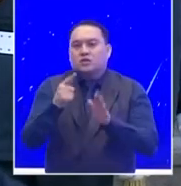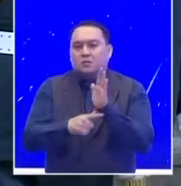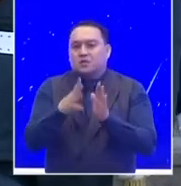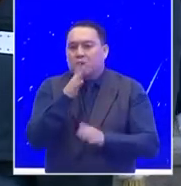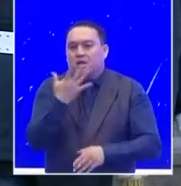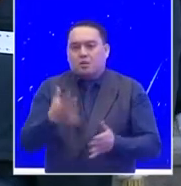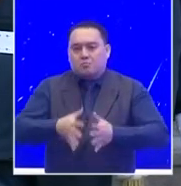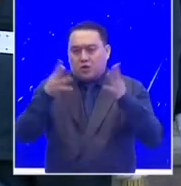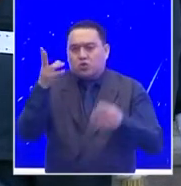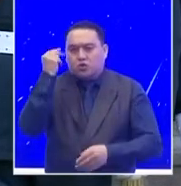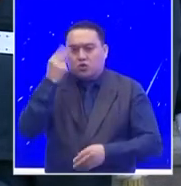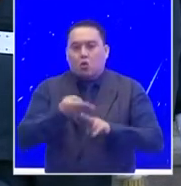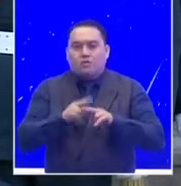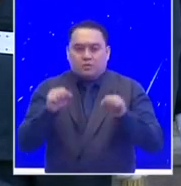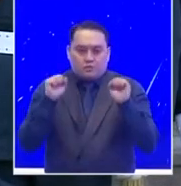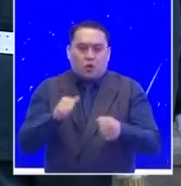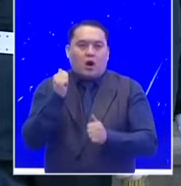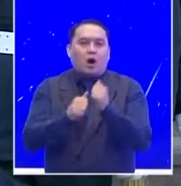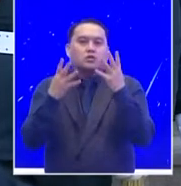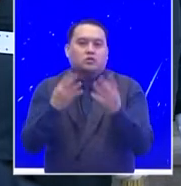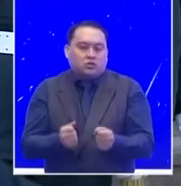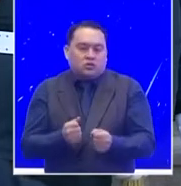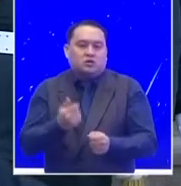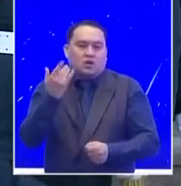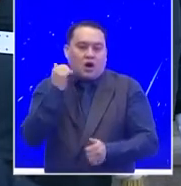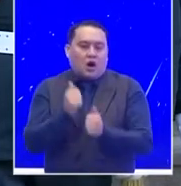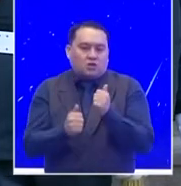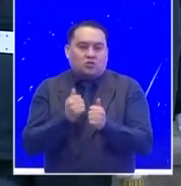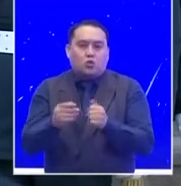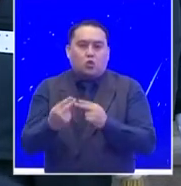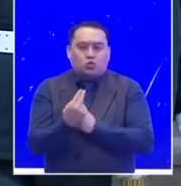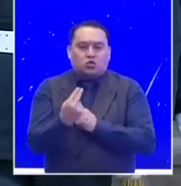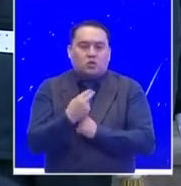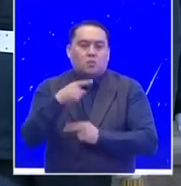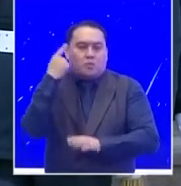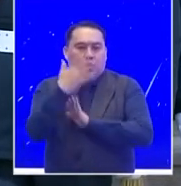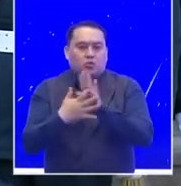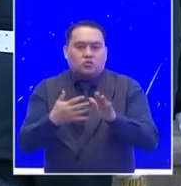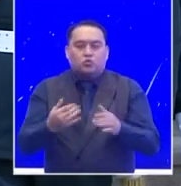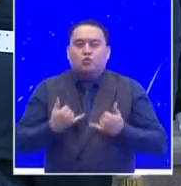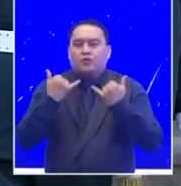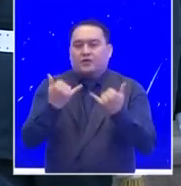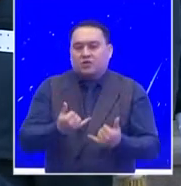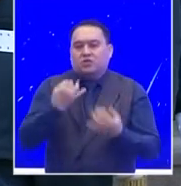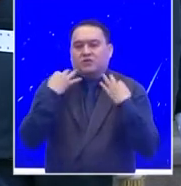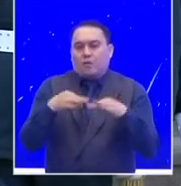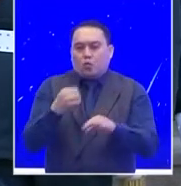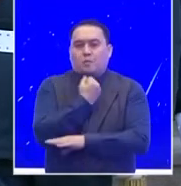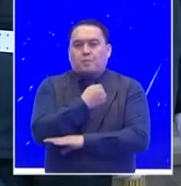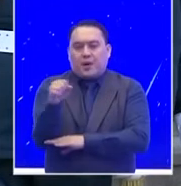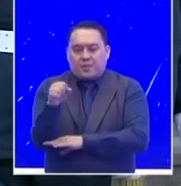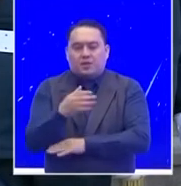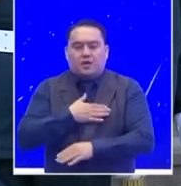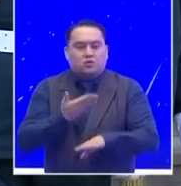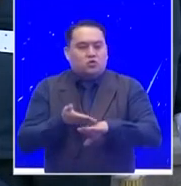Победы – это большая дата, которая должна ежедневно, ежечасно, ежеминутно учить молодых людей дорожить той свободой, победой, которая досталась